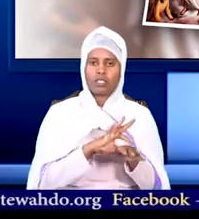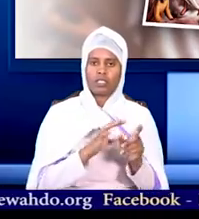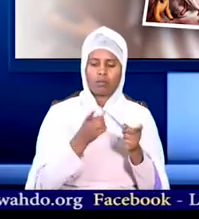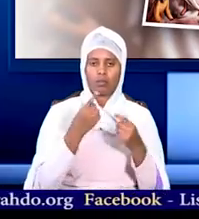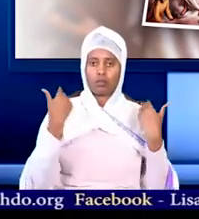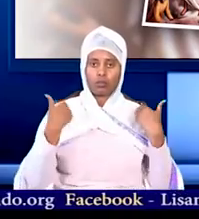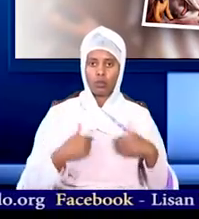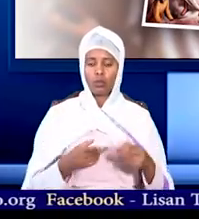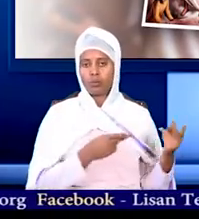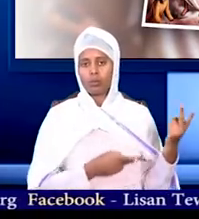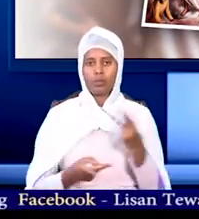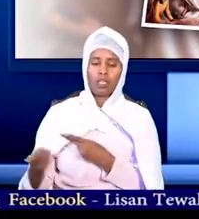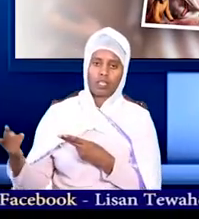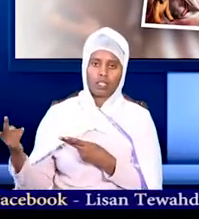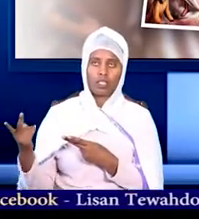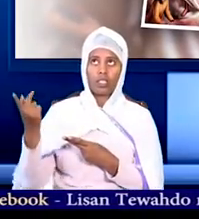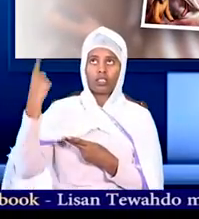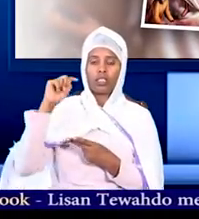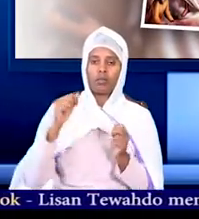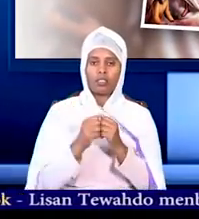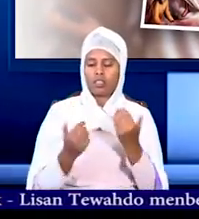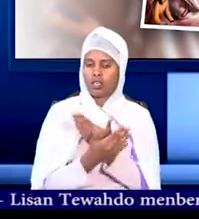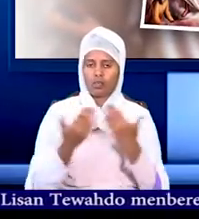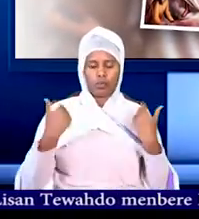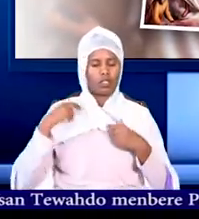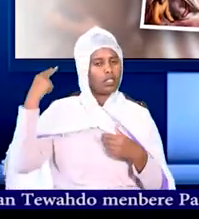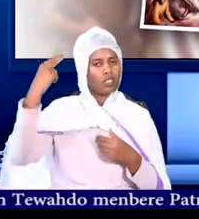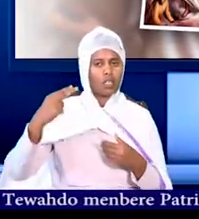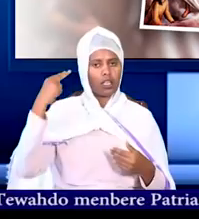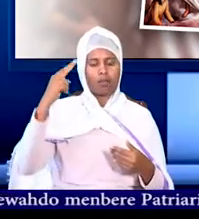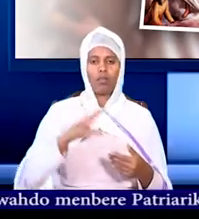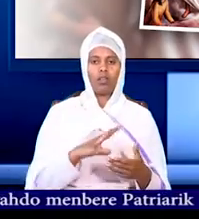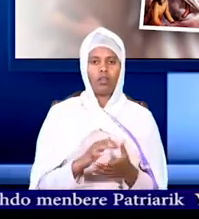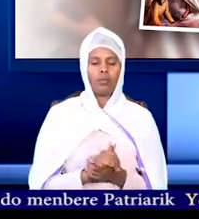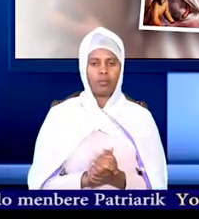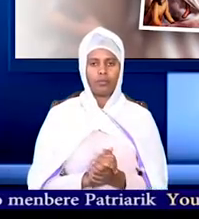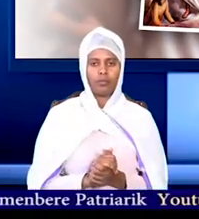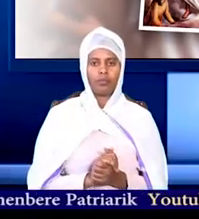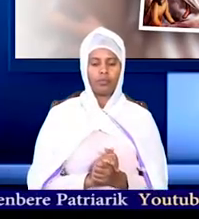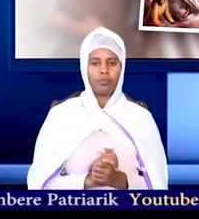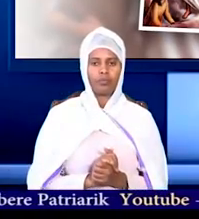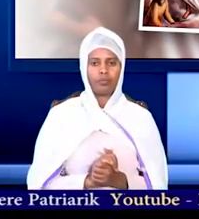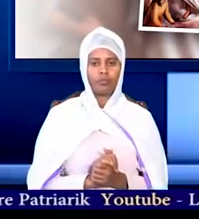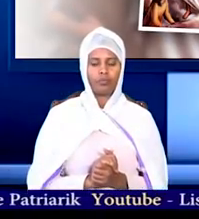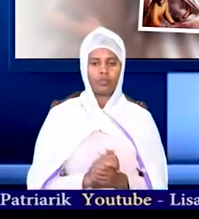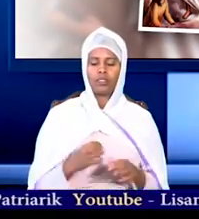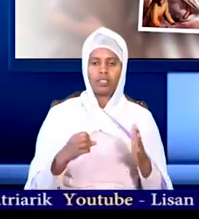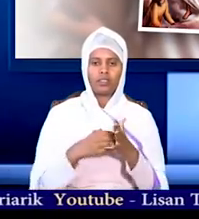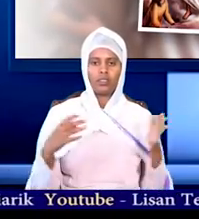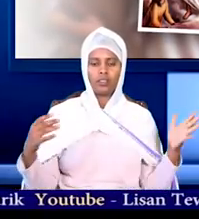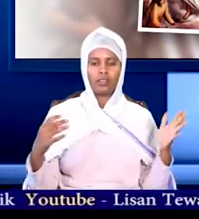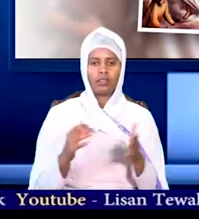ኣሎ ብስጋ እኳ እንተሞተ ብባህር የመለኮት እንሆ ህያው እዩ ናይ ዘለዓለም በለ ሃዋርያ ጴጥሮስ ተገልቢጥና